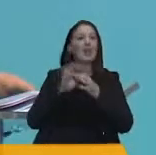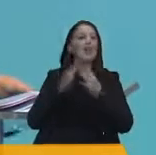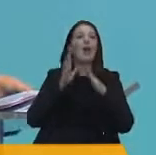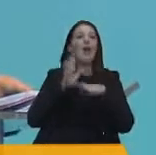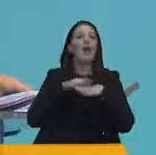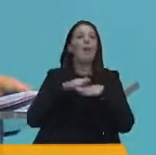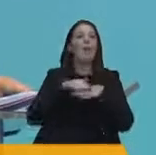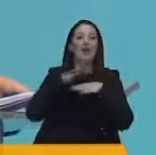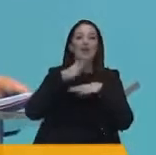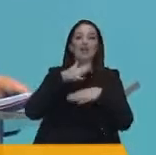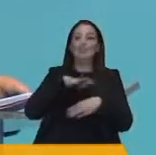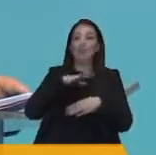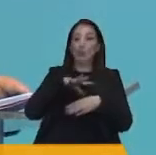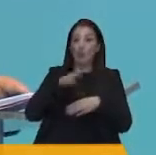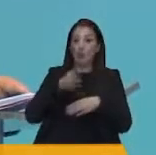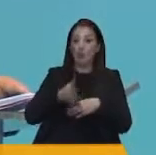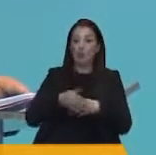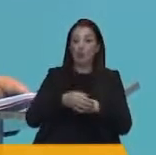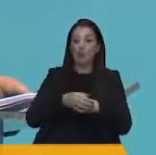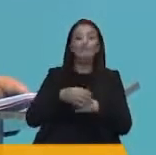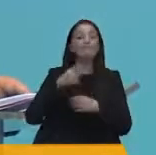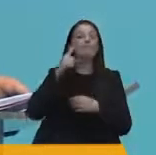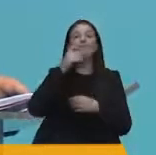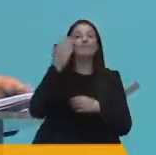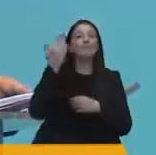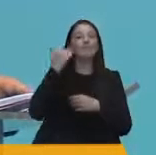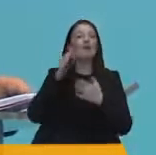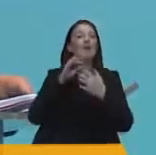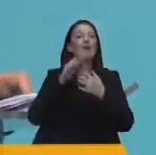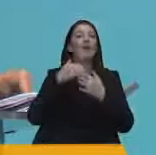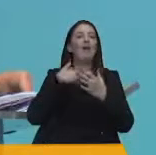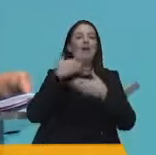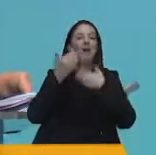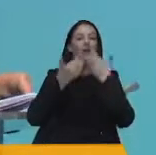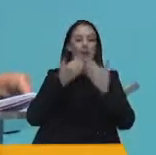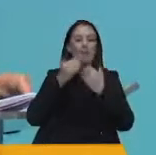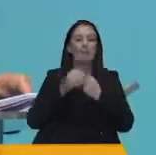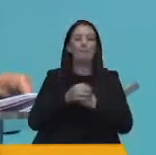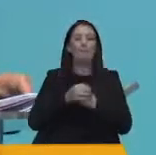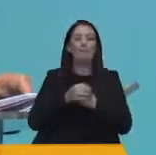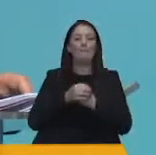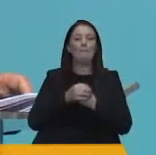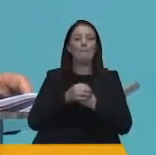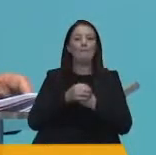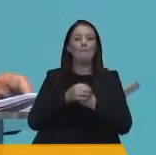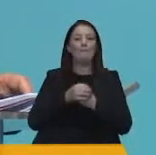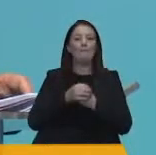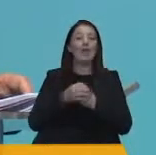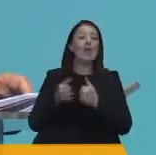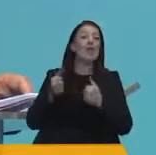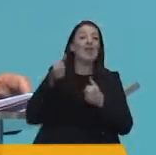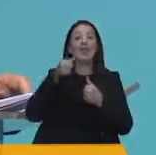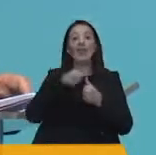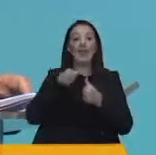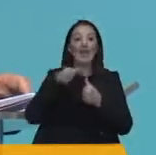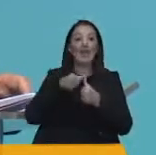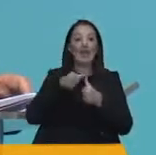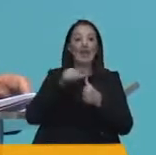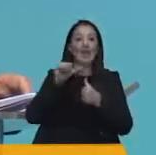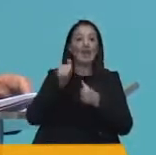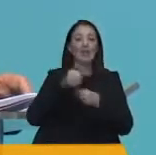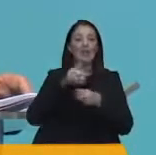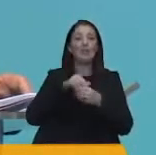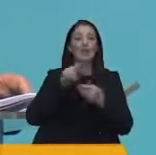yapmak istiyoruz? Geçen ay anlattım. Tekrar değerli meclis üyelerim